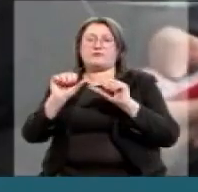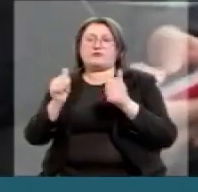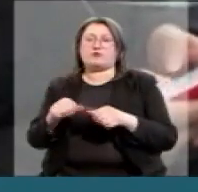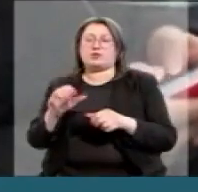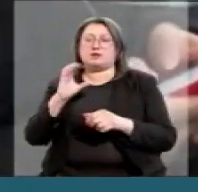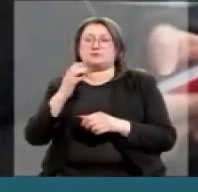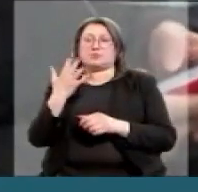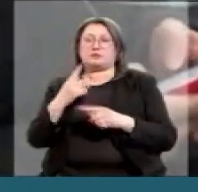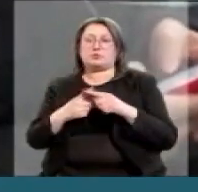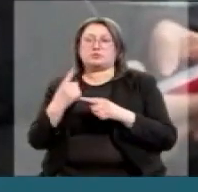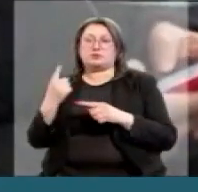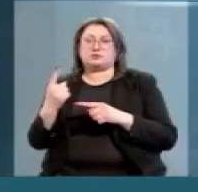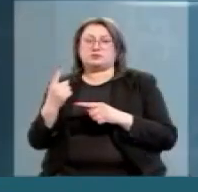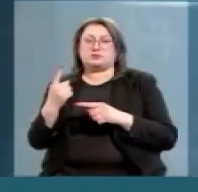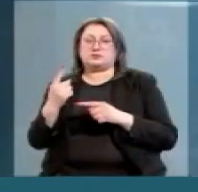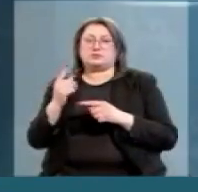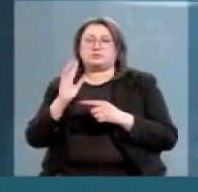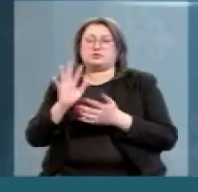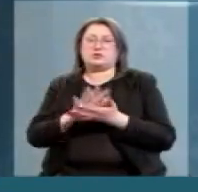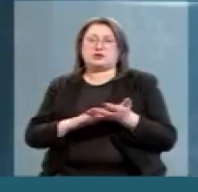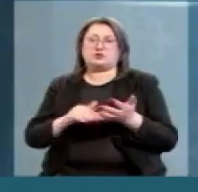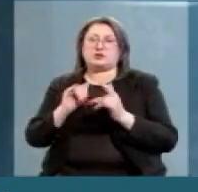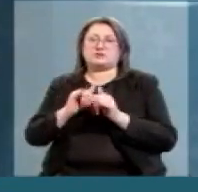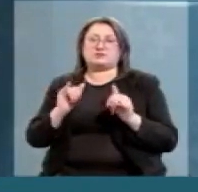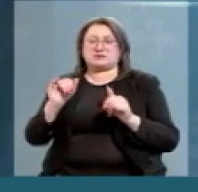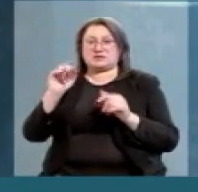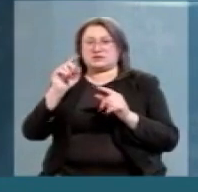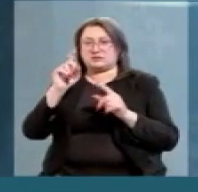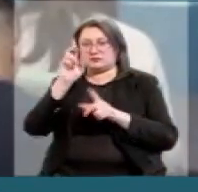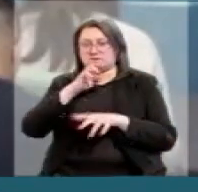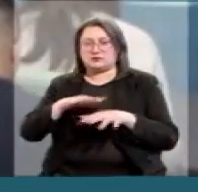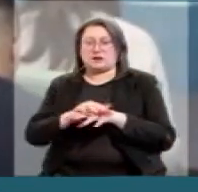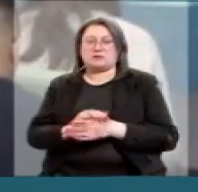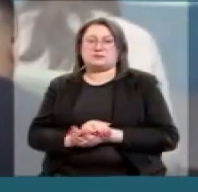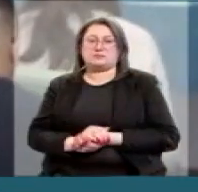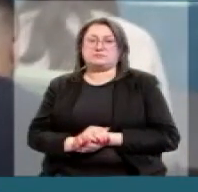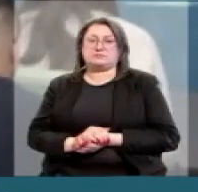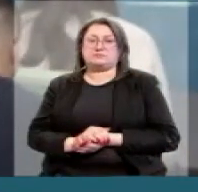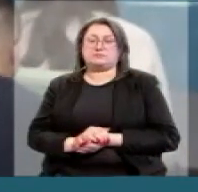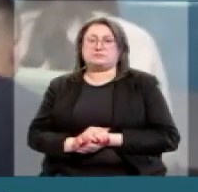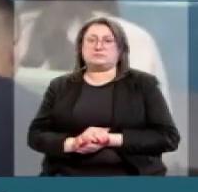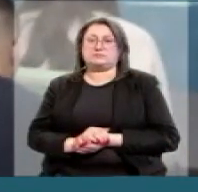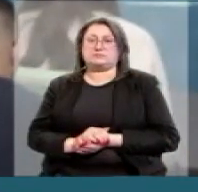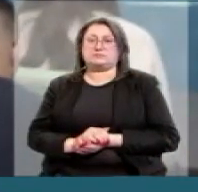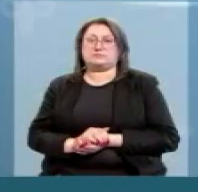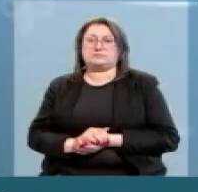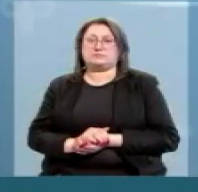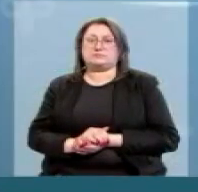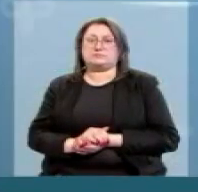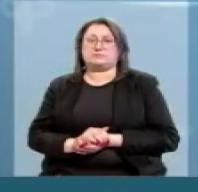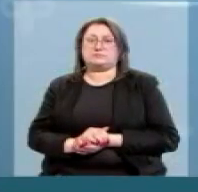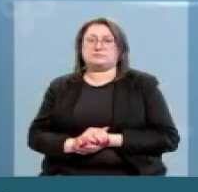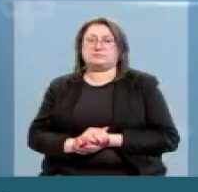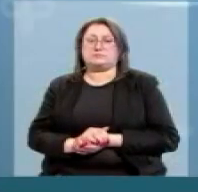салаларында ынтымақтастықты одан әрі дамыту, сондай-ақ терроризм мен күрес мәселелерін талқылау жоспарланған.